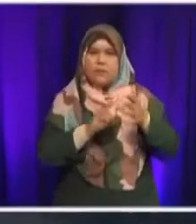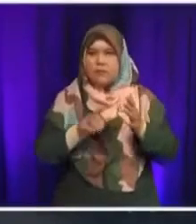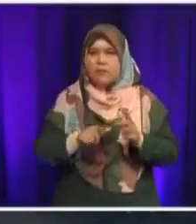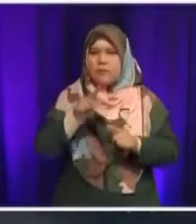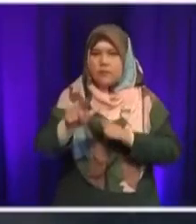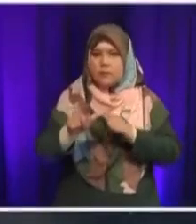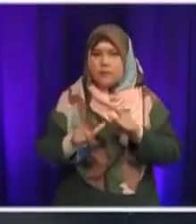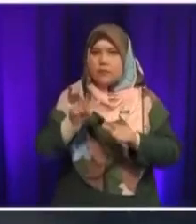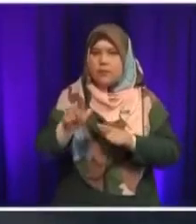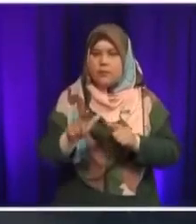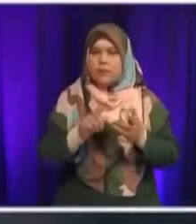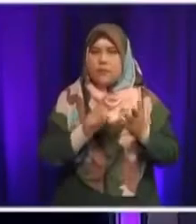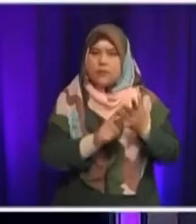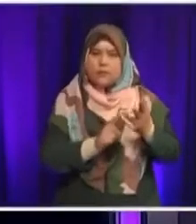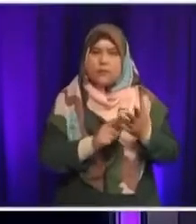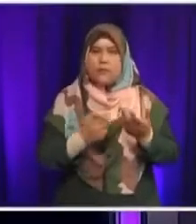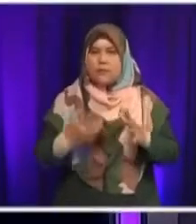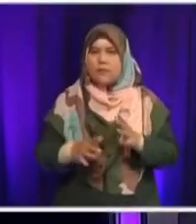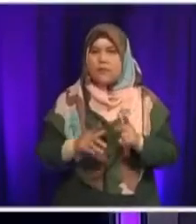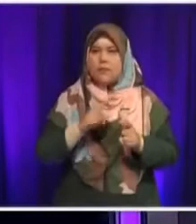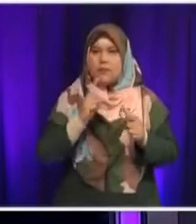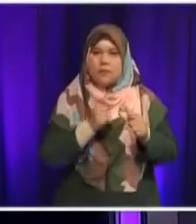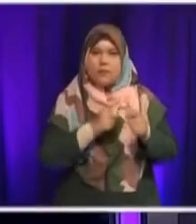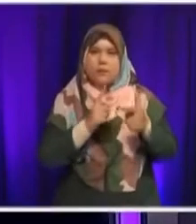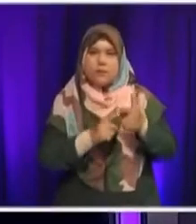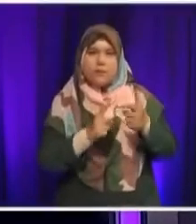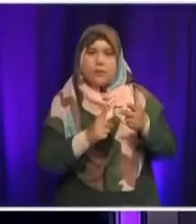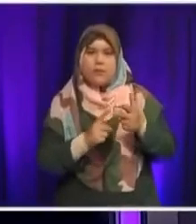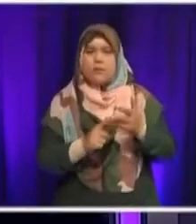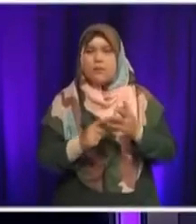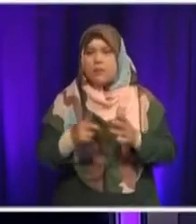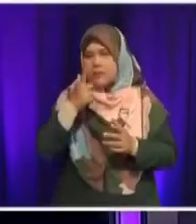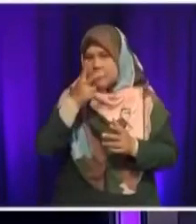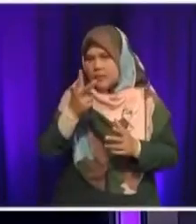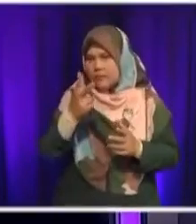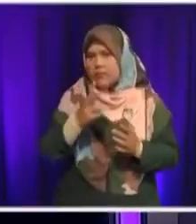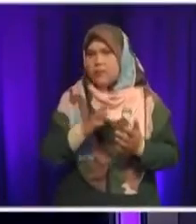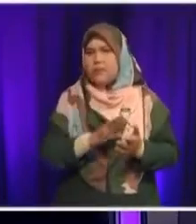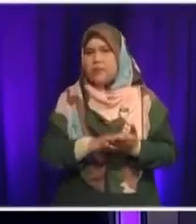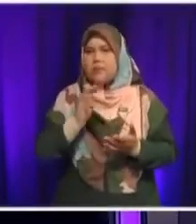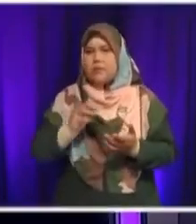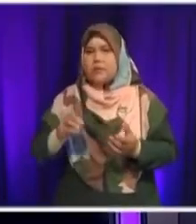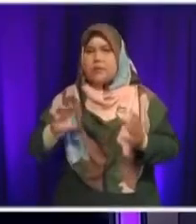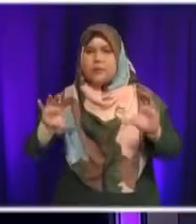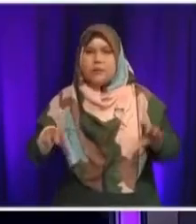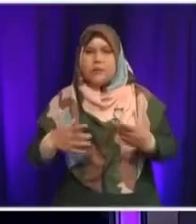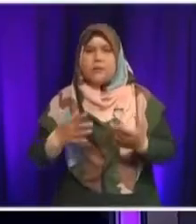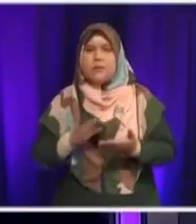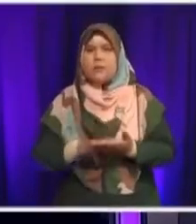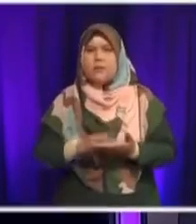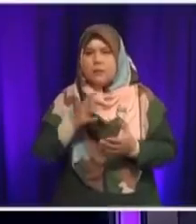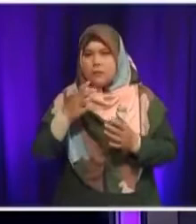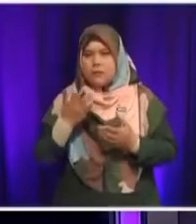Langkah Oke setelah saya menilaikan Langkah Demi Langkah melihat murid buat Bagaimana murid buat